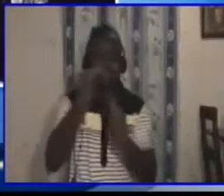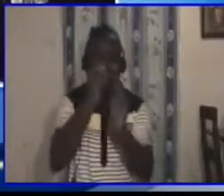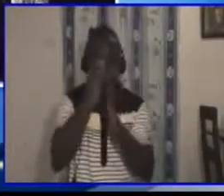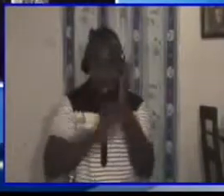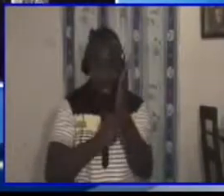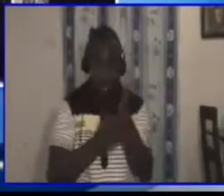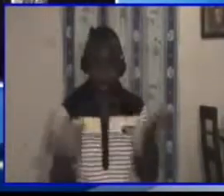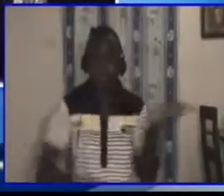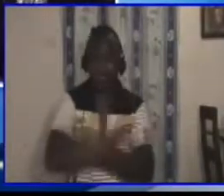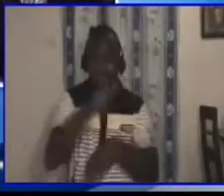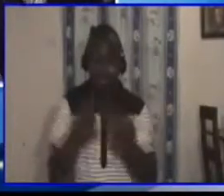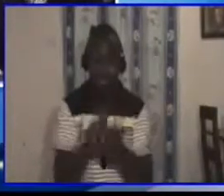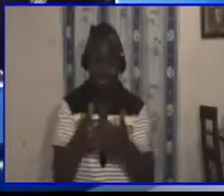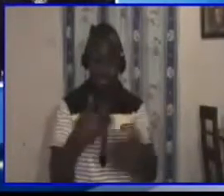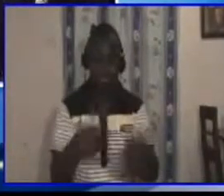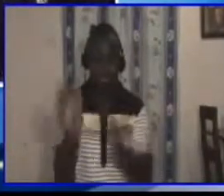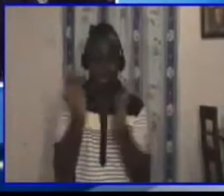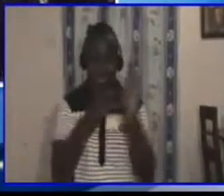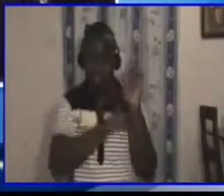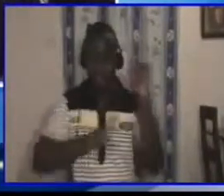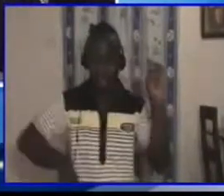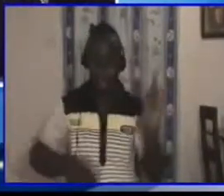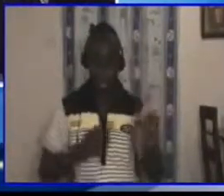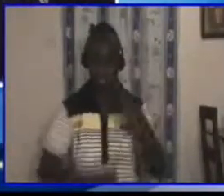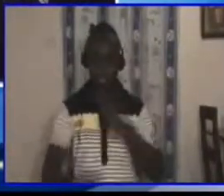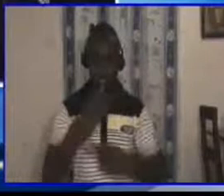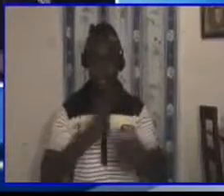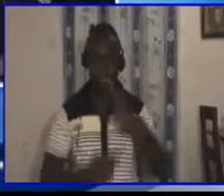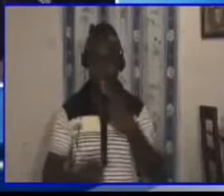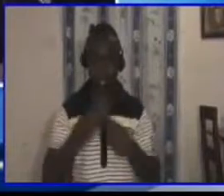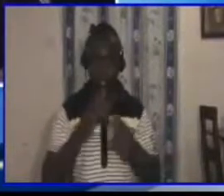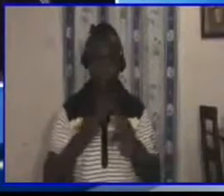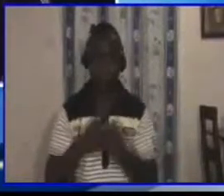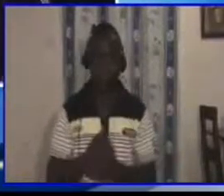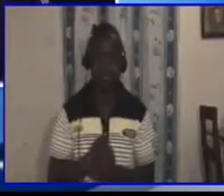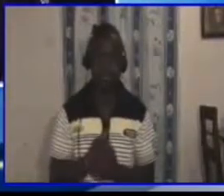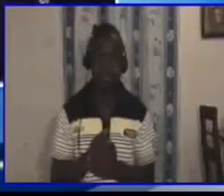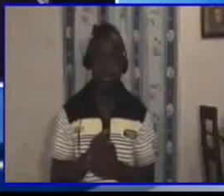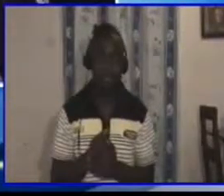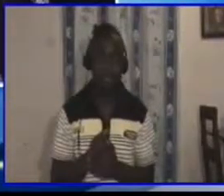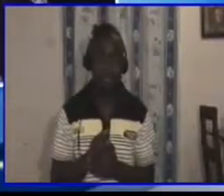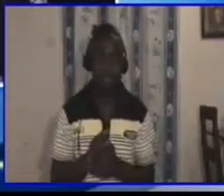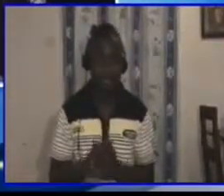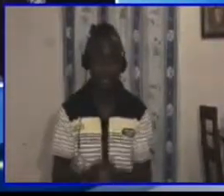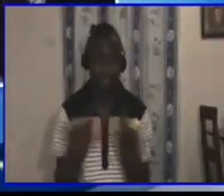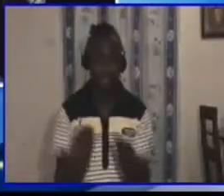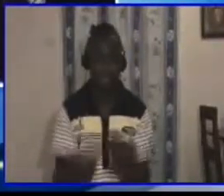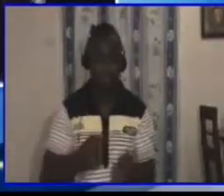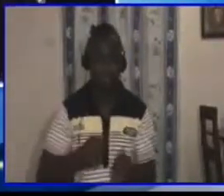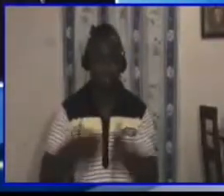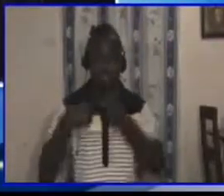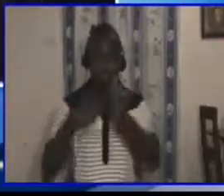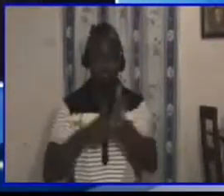noi comprendiamo che ci deve essere una totale restaurazione prima è